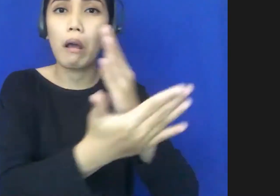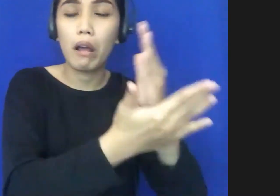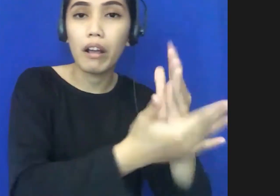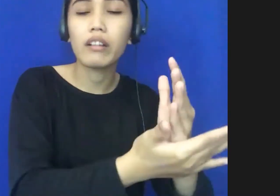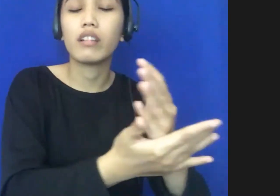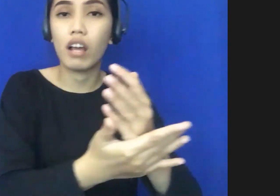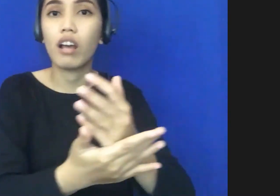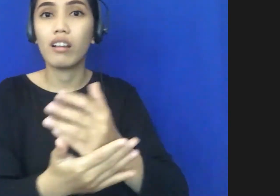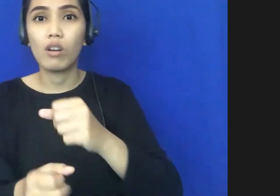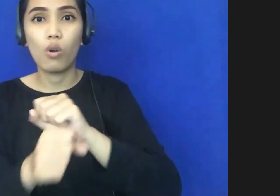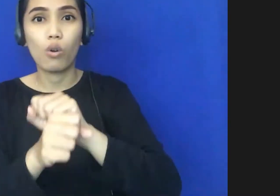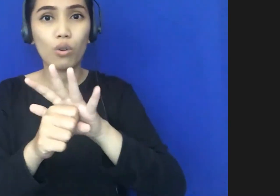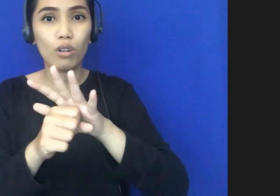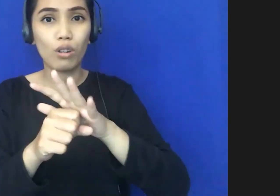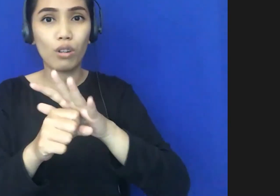hal ya di